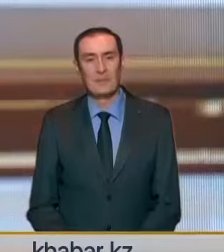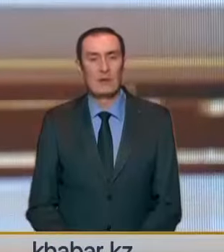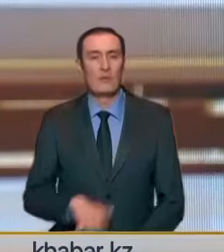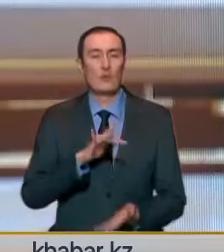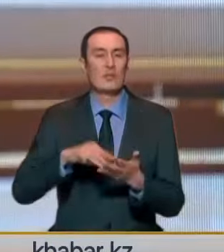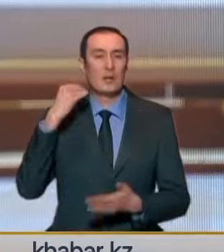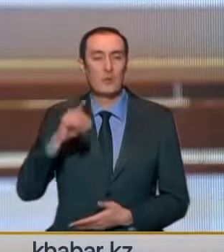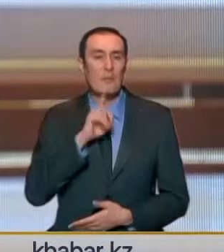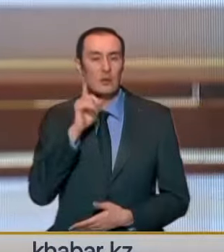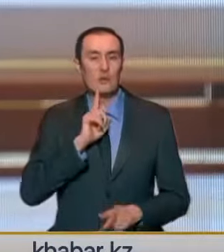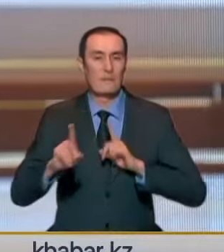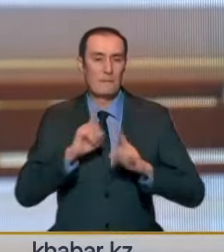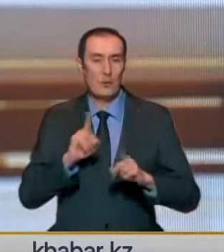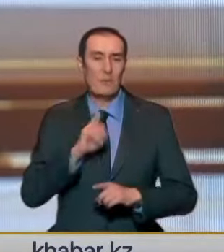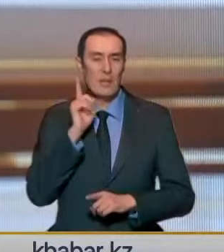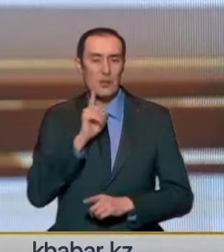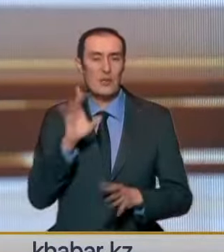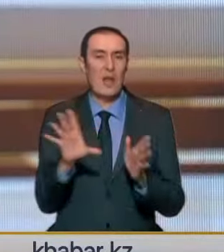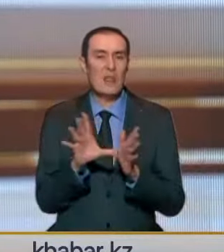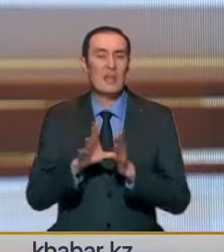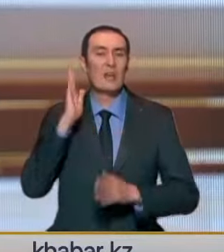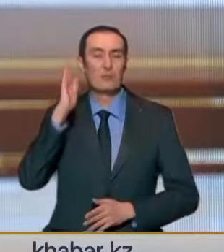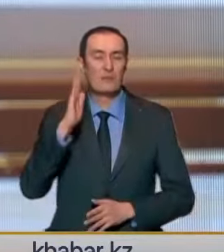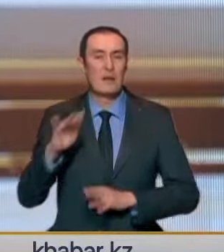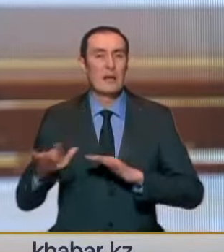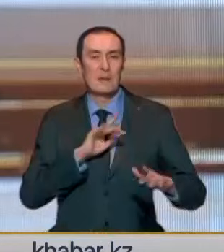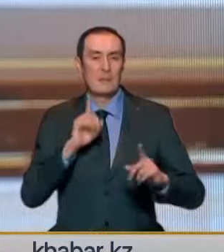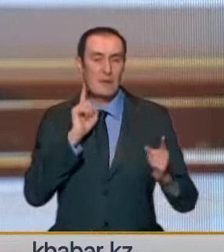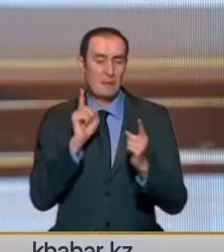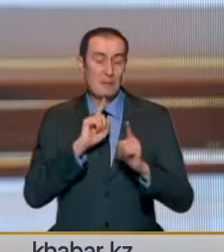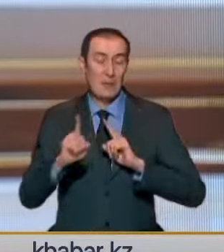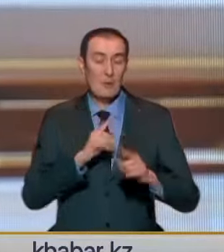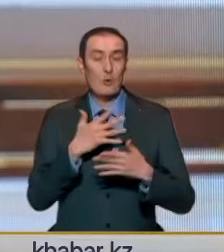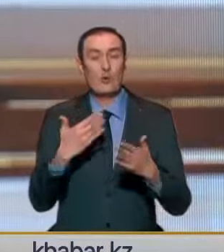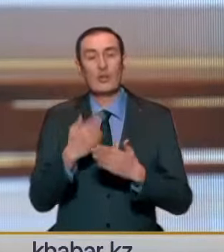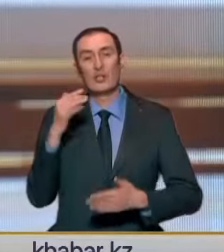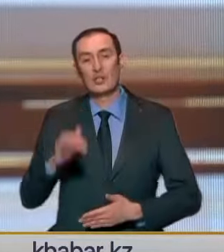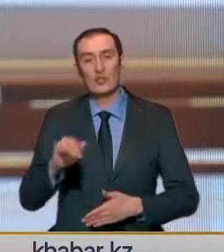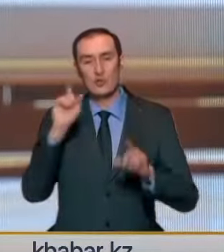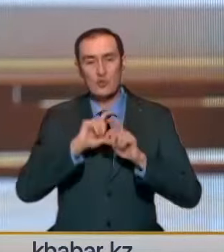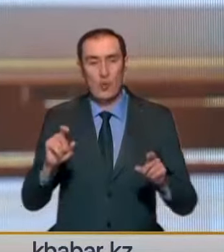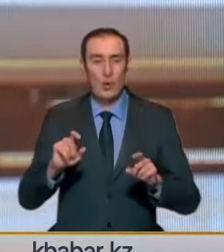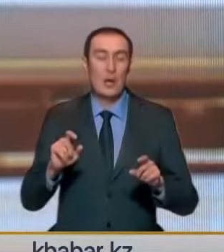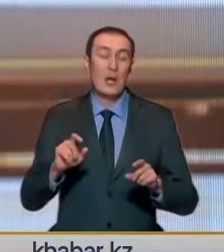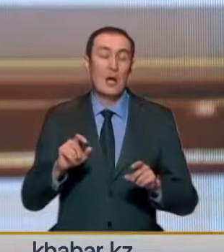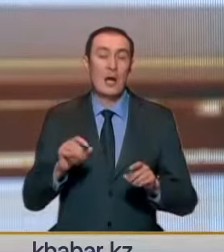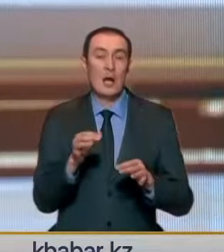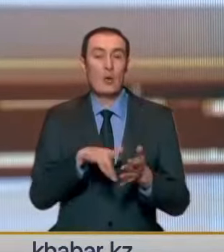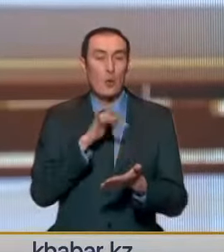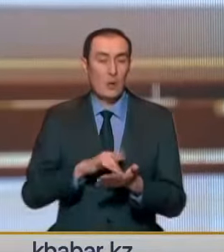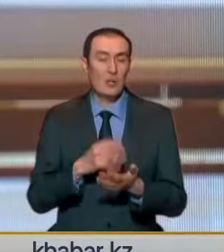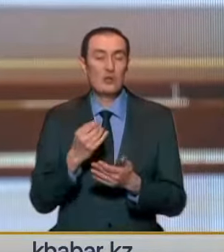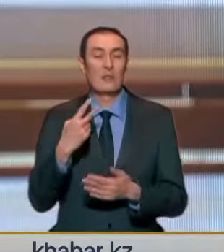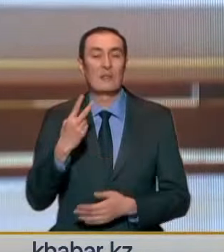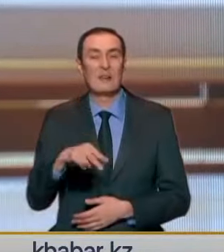В Актобе прошел молодежный форум «Молодежь. Энергия. Будущее». Мероприятие объединило около 1000 учащихся школ и колледжей областного центра.